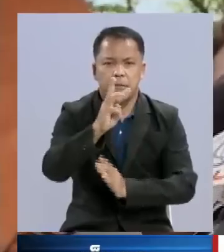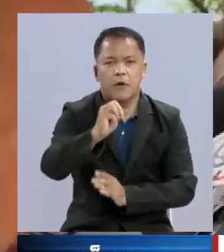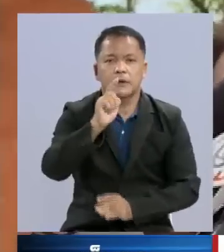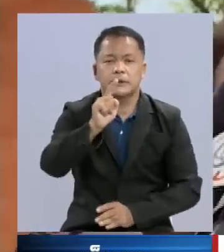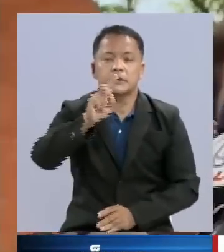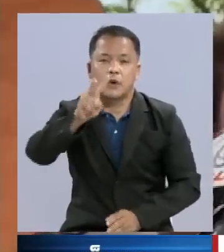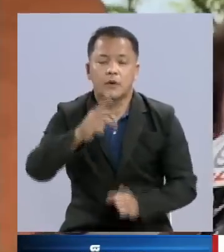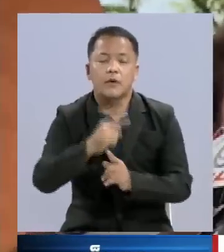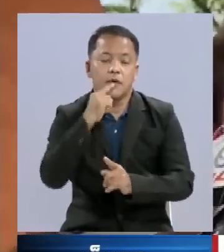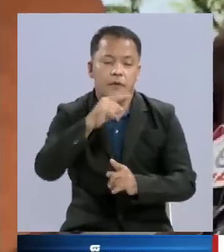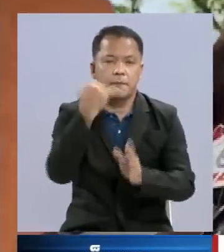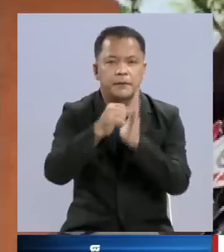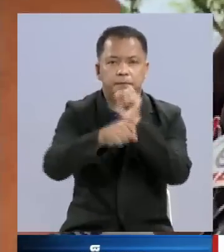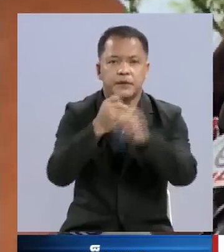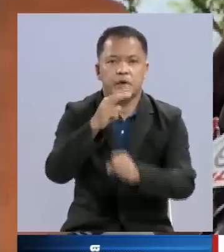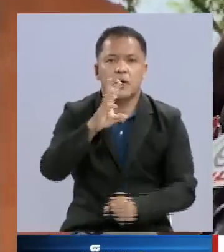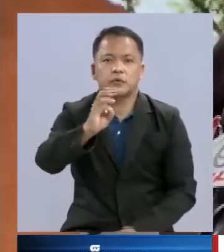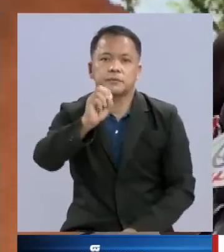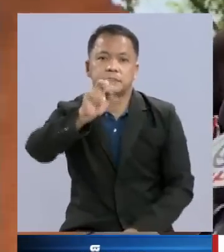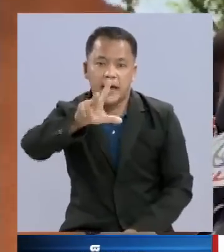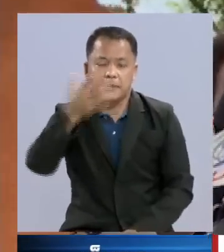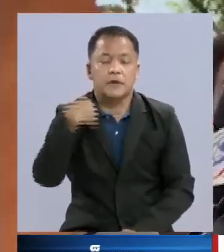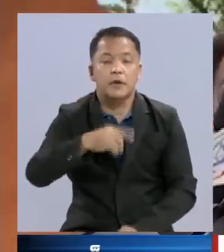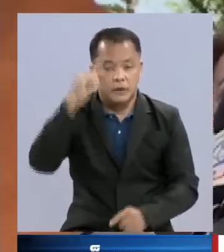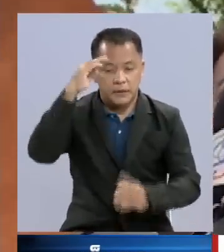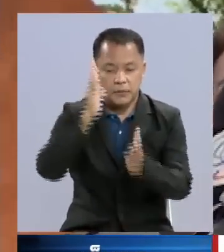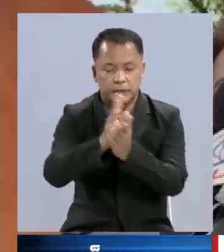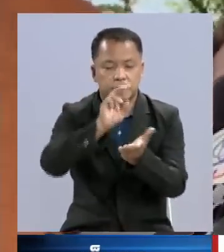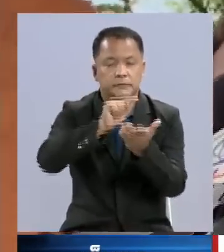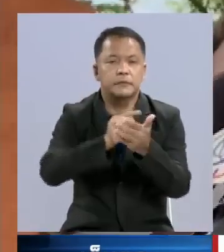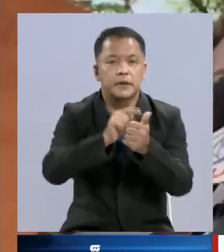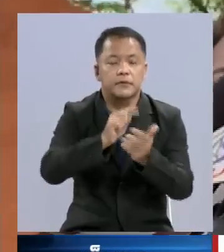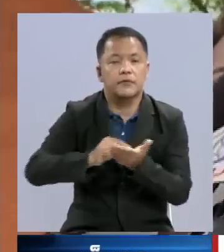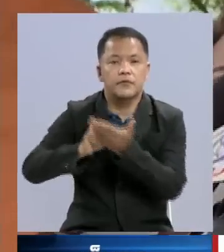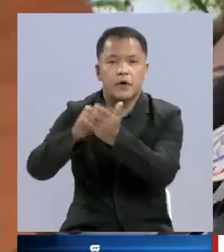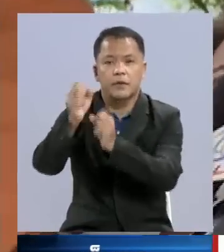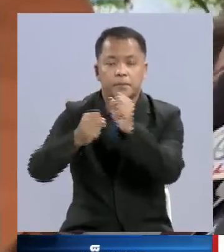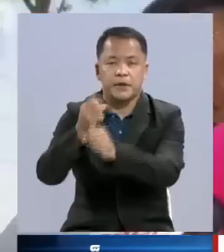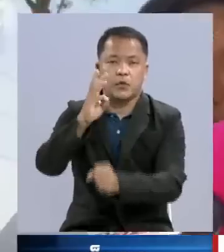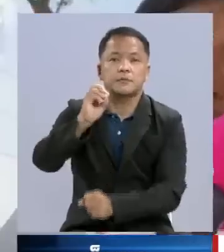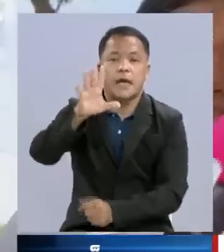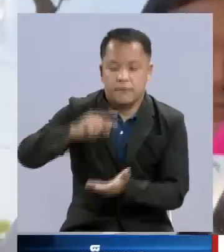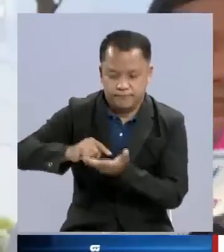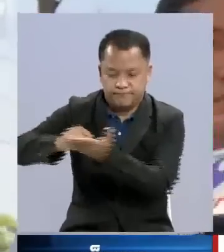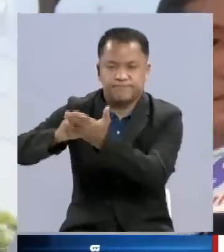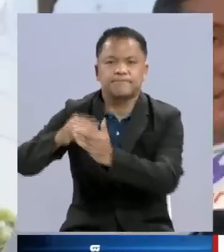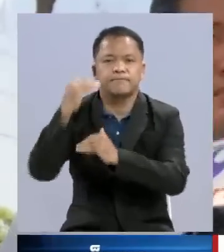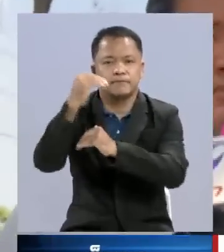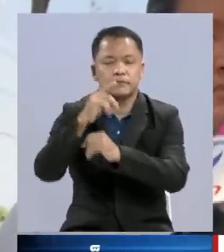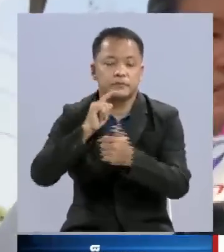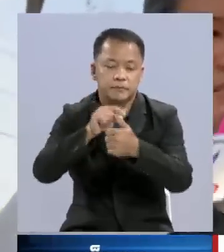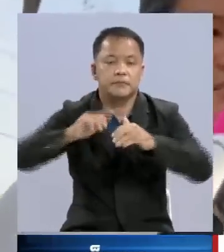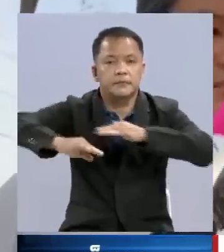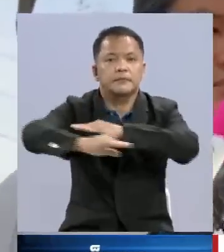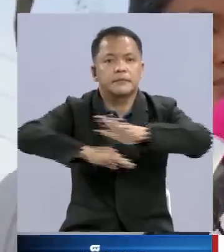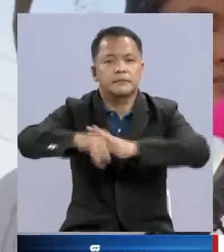ครับถูกแจ้งความไปเมื่อปี63ซึ่งพนักงานสอบสวนทำสำนวนส่งฟ้องเมื่อปีที่แล้วปี65กำหนดนัดสืบพย